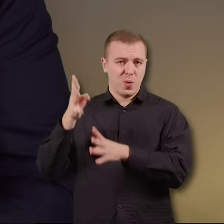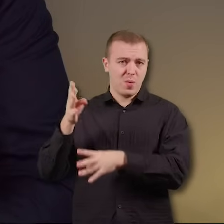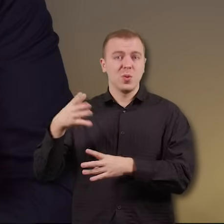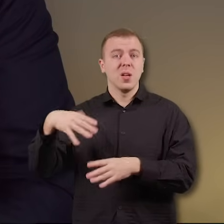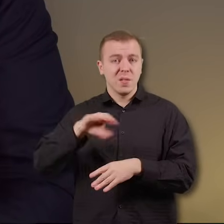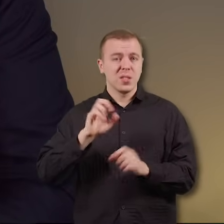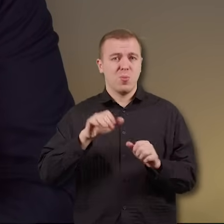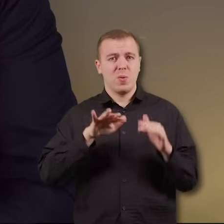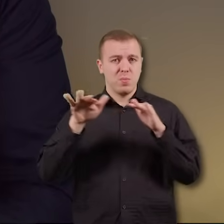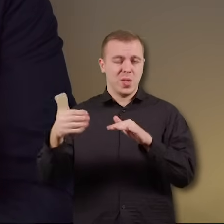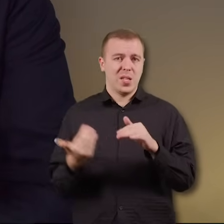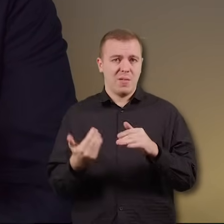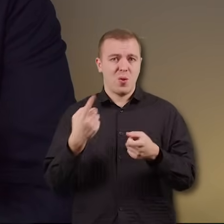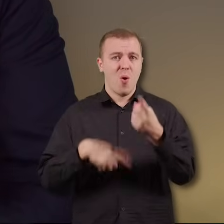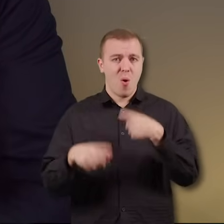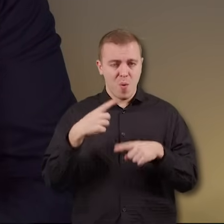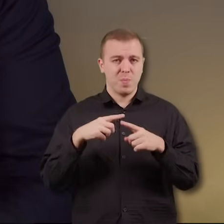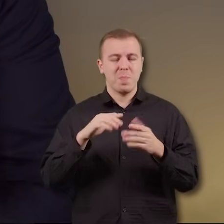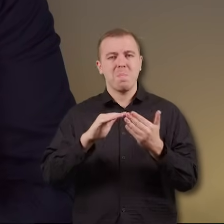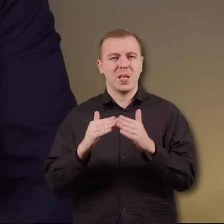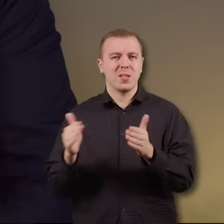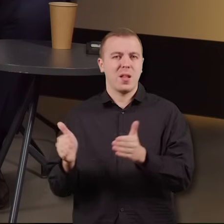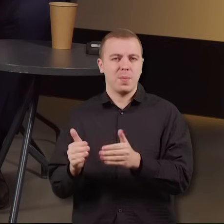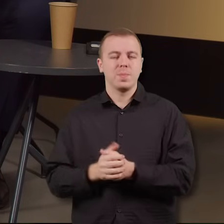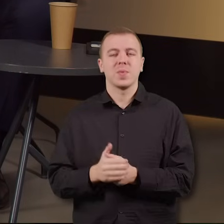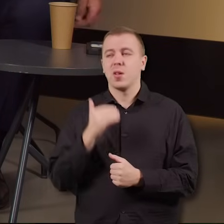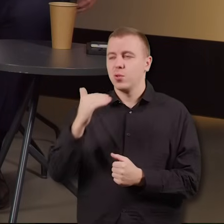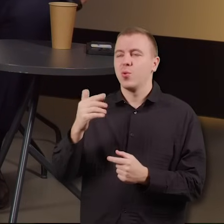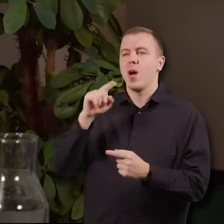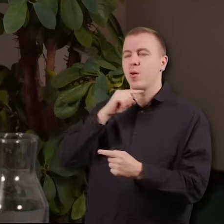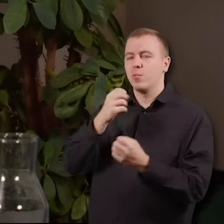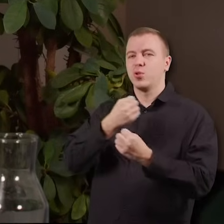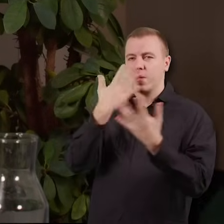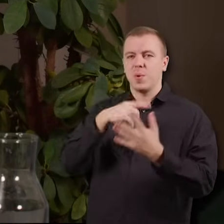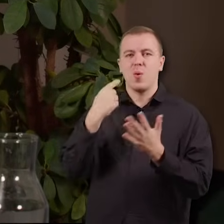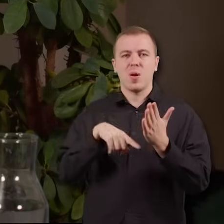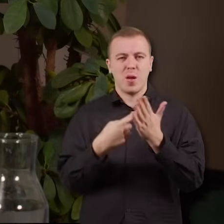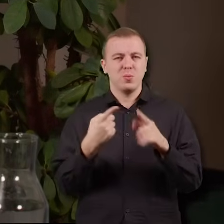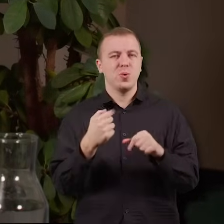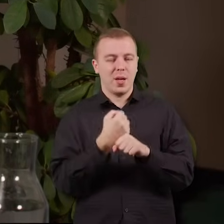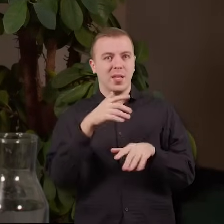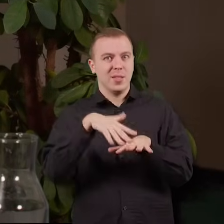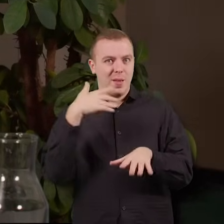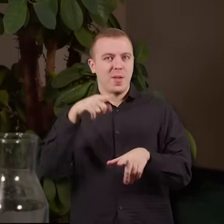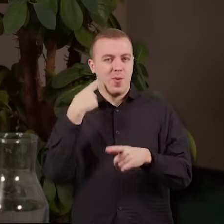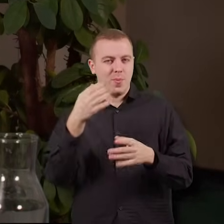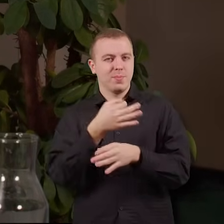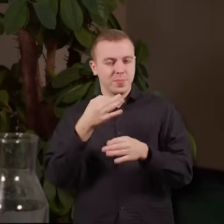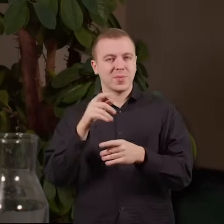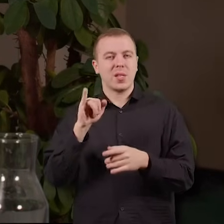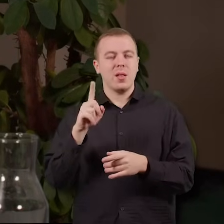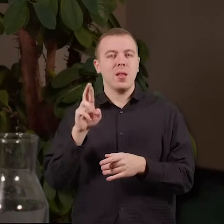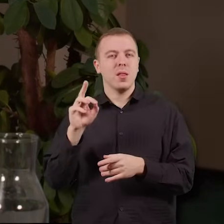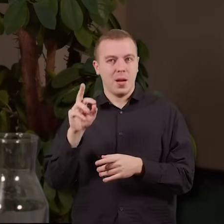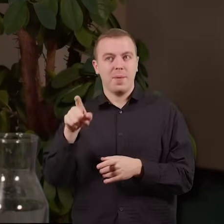galėtų krautis ir gyvent atgal į miestus ir miestelius. Aišku, ekonomika, švietimas, daug klausimų, kuriuos teks jums Seime, Indre, keliant